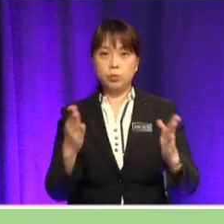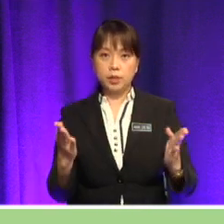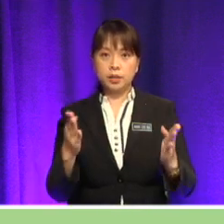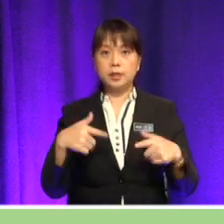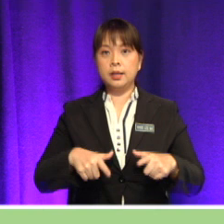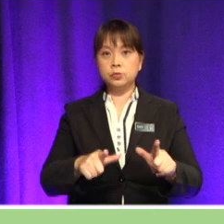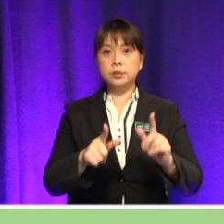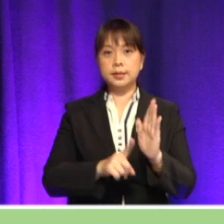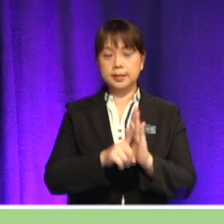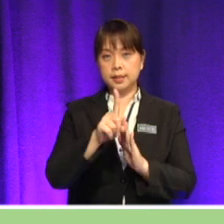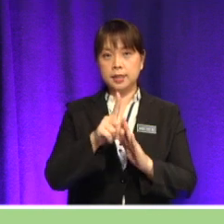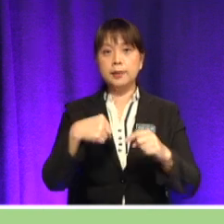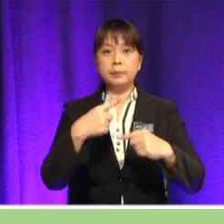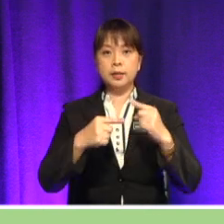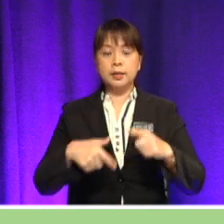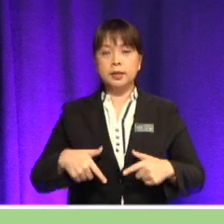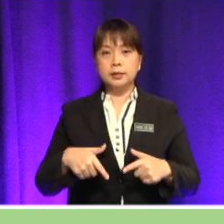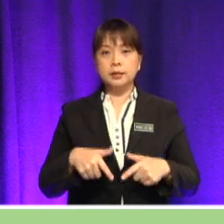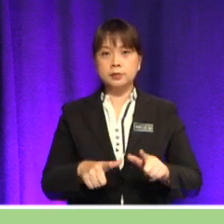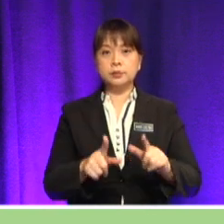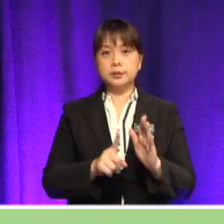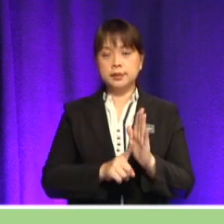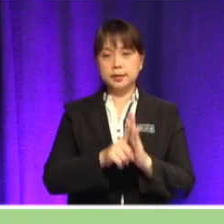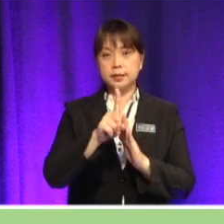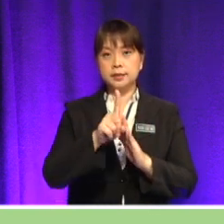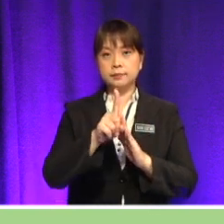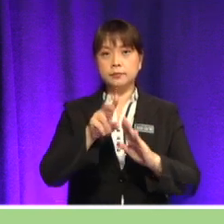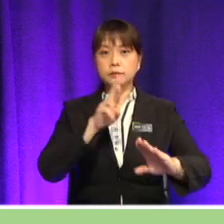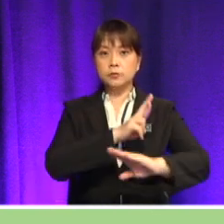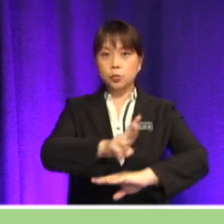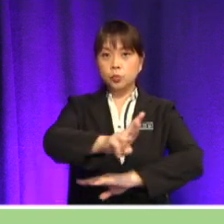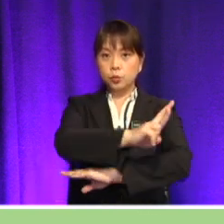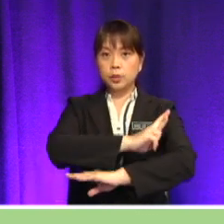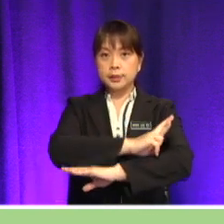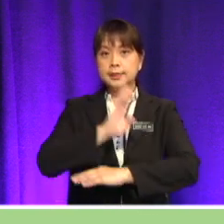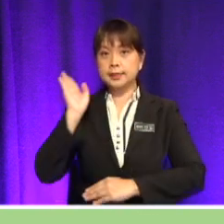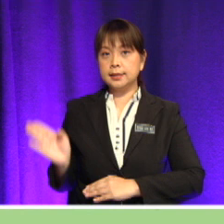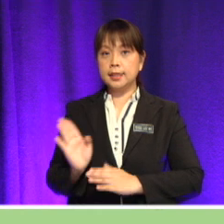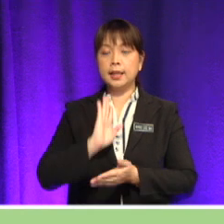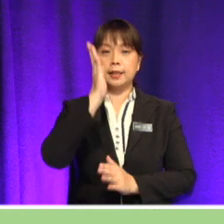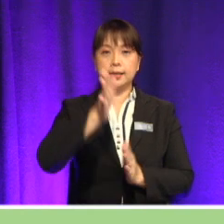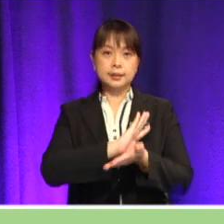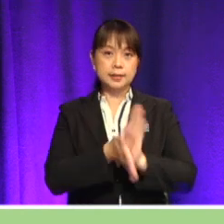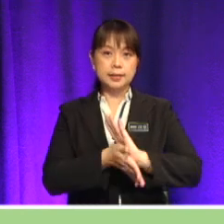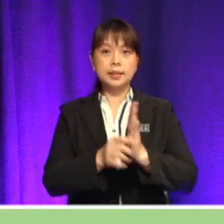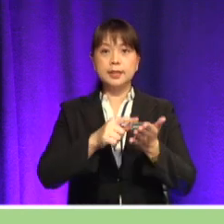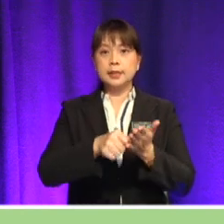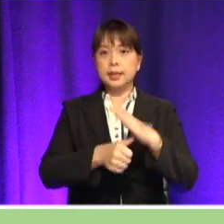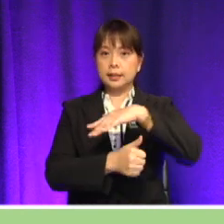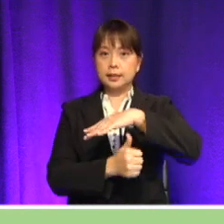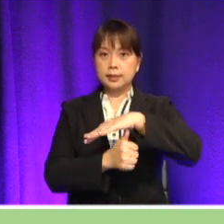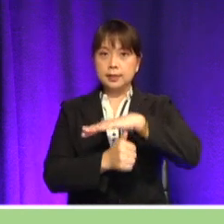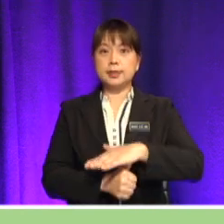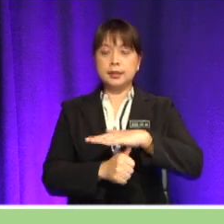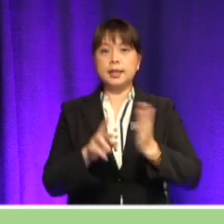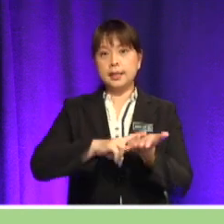pilih Halo tinggi ruang di sini akan bertekanan rendah Jadi tekanan di luar yang lebih